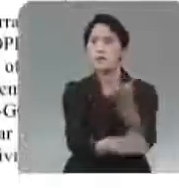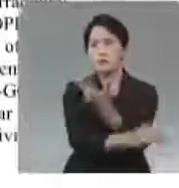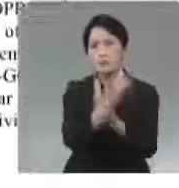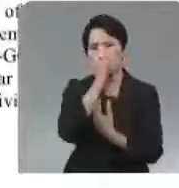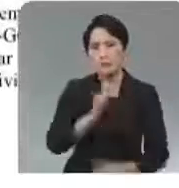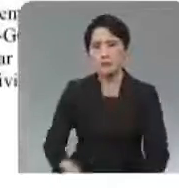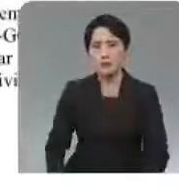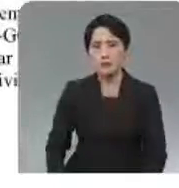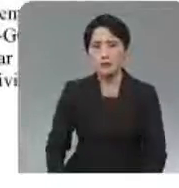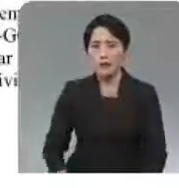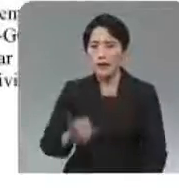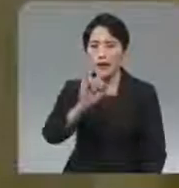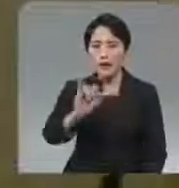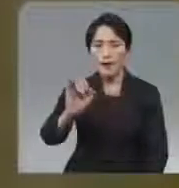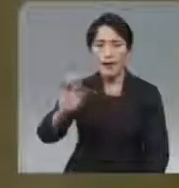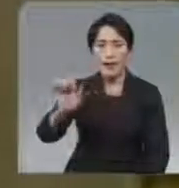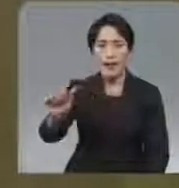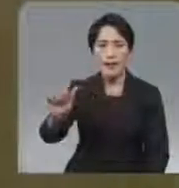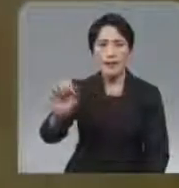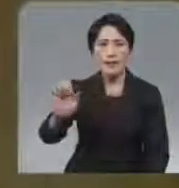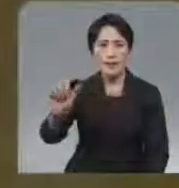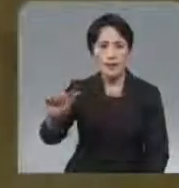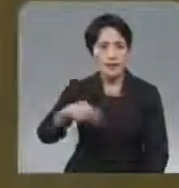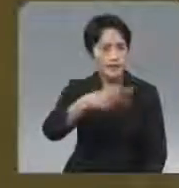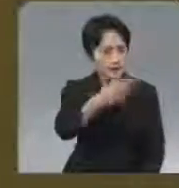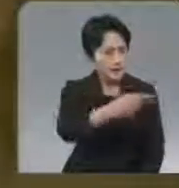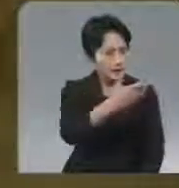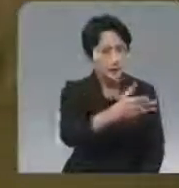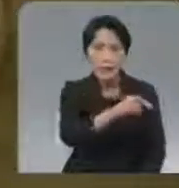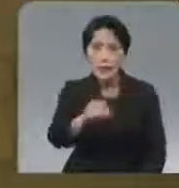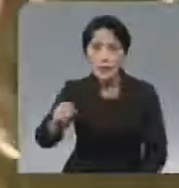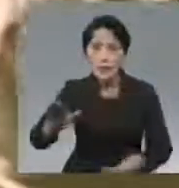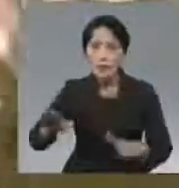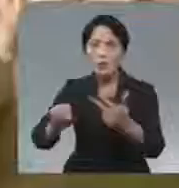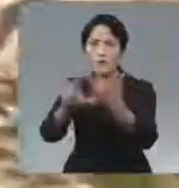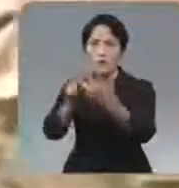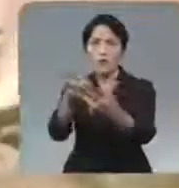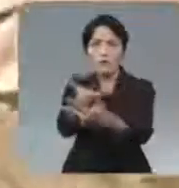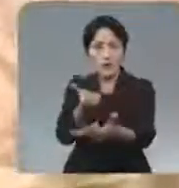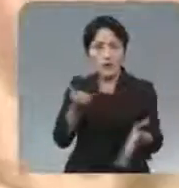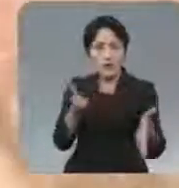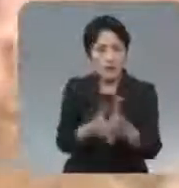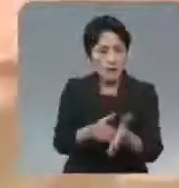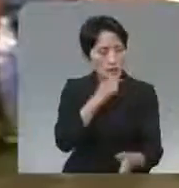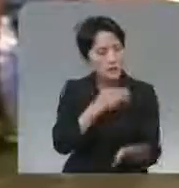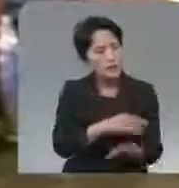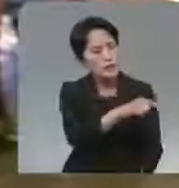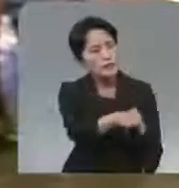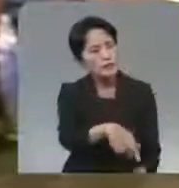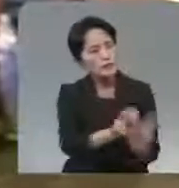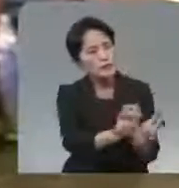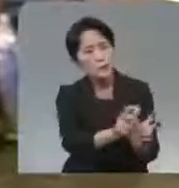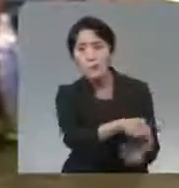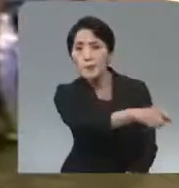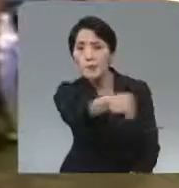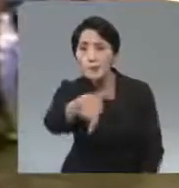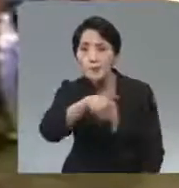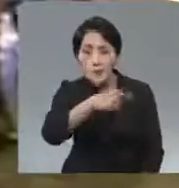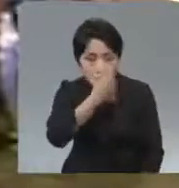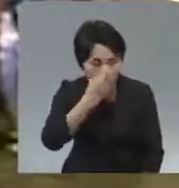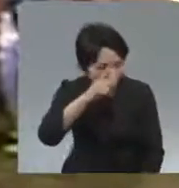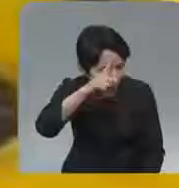した報告書によりますと北韓が先月初めから4秒にある5000キロワットの黒鉛減速路で